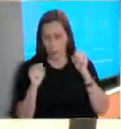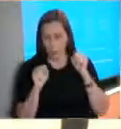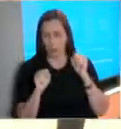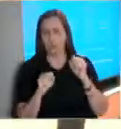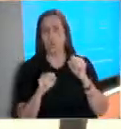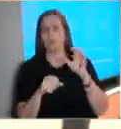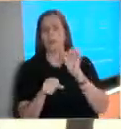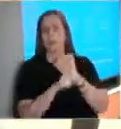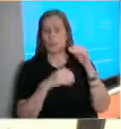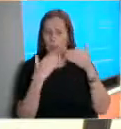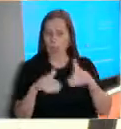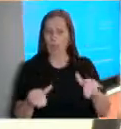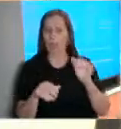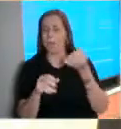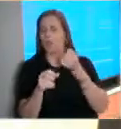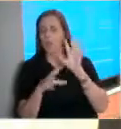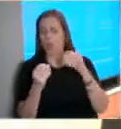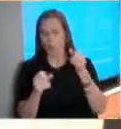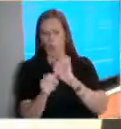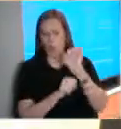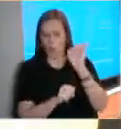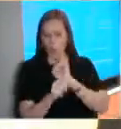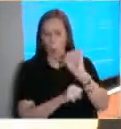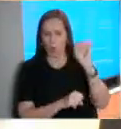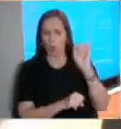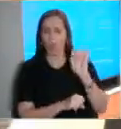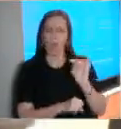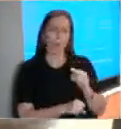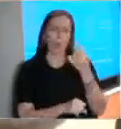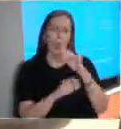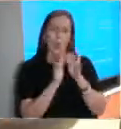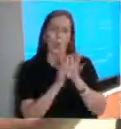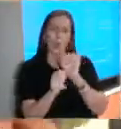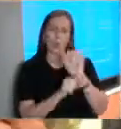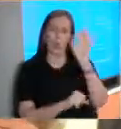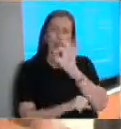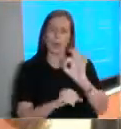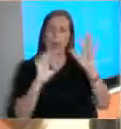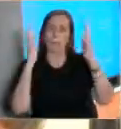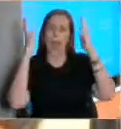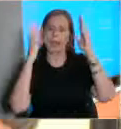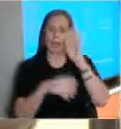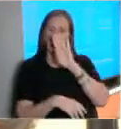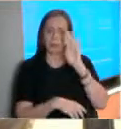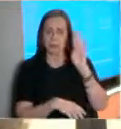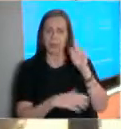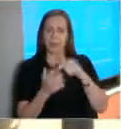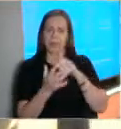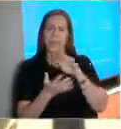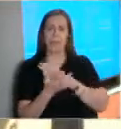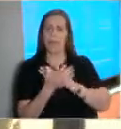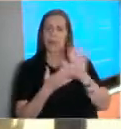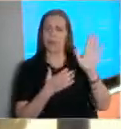הם מתלוננים על נכים, מתלוננים, יש הרבה תלונות בעם, למרות כל התלונות הם עדיין מעריצים את ביבי, כי זה